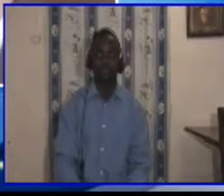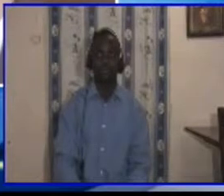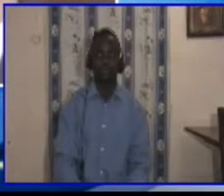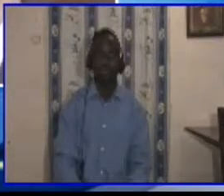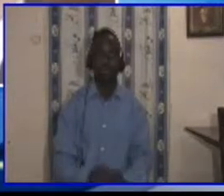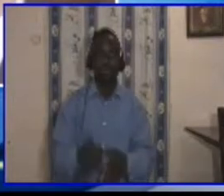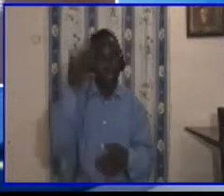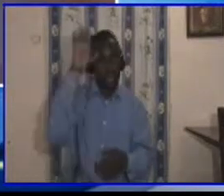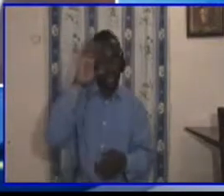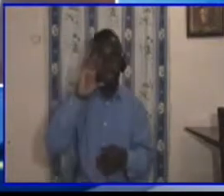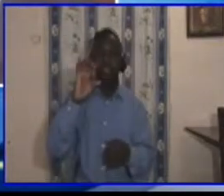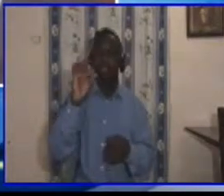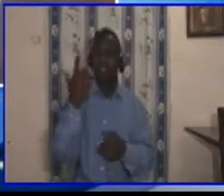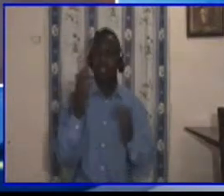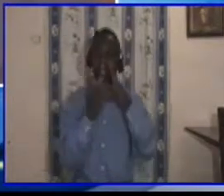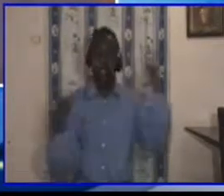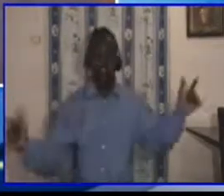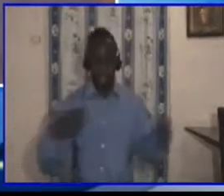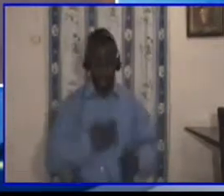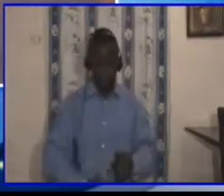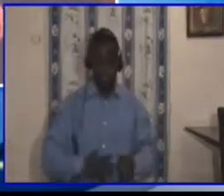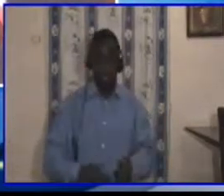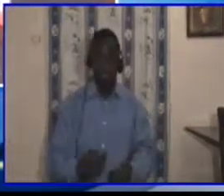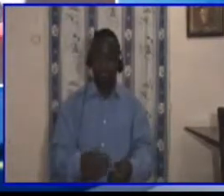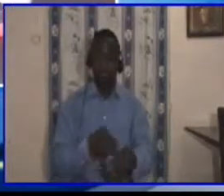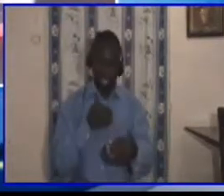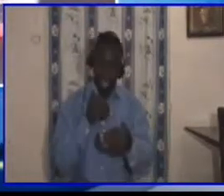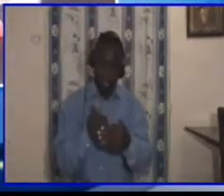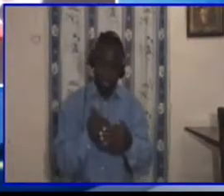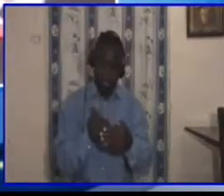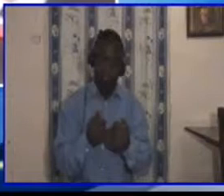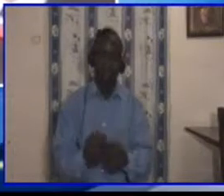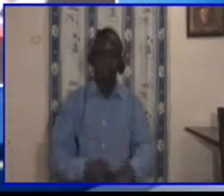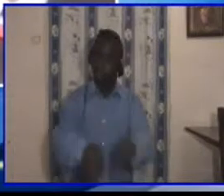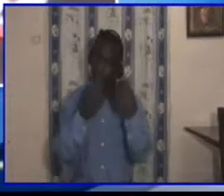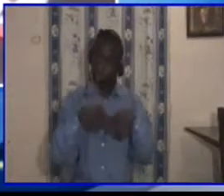perché una grande carestia sta per venire